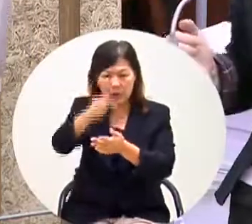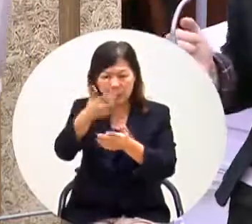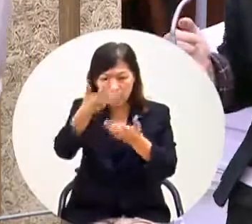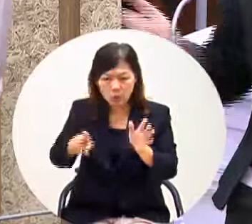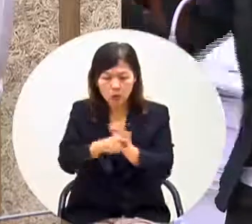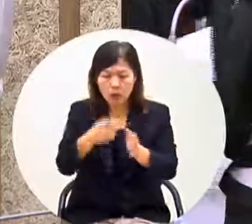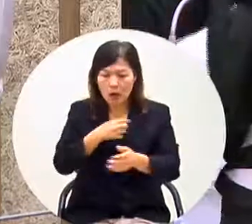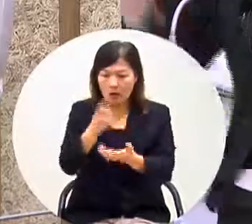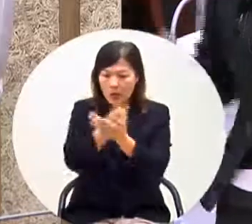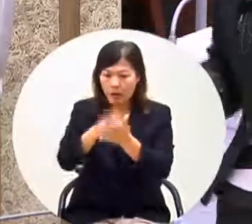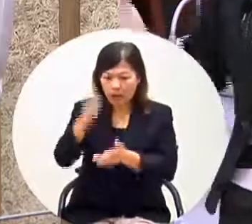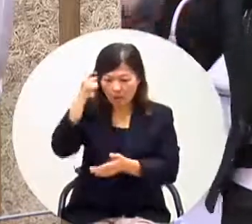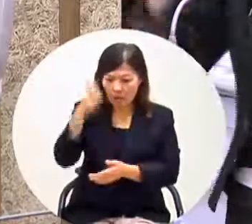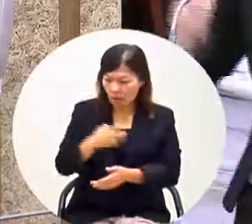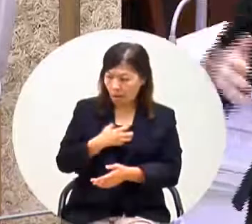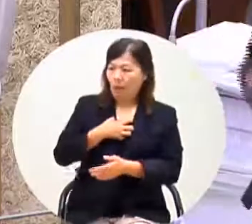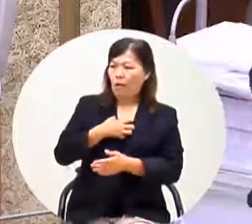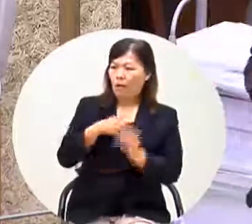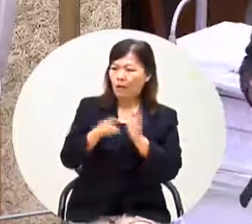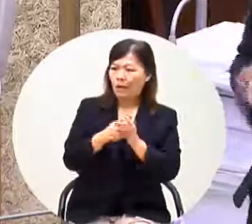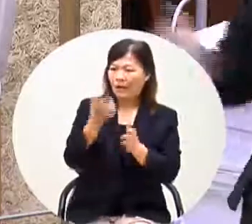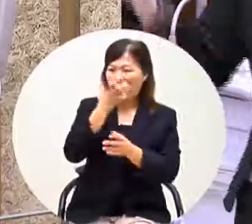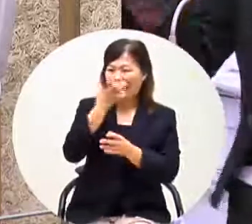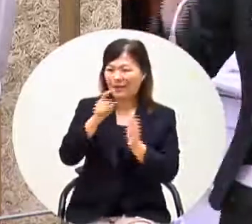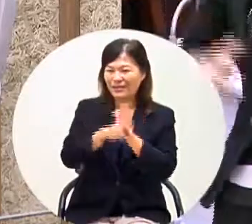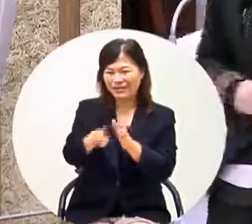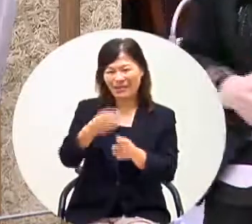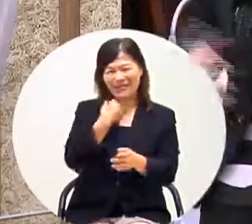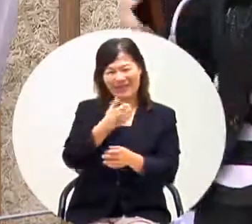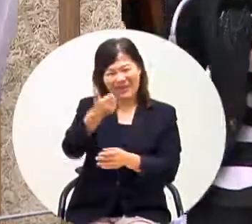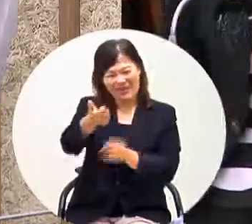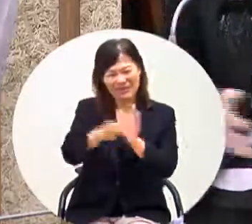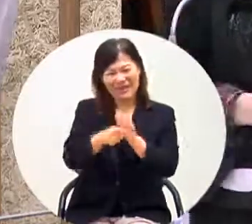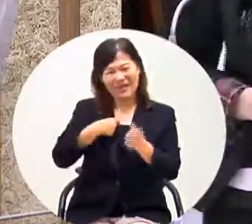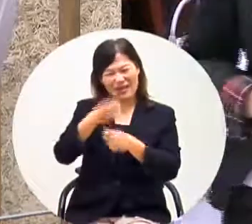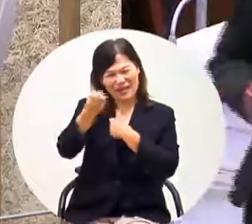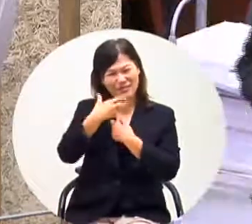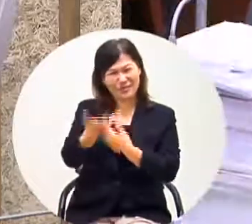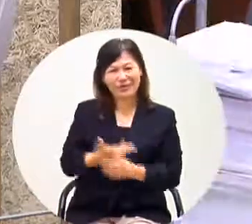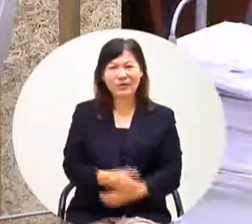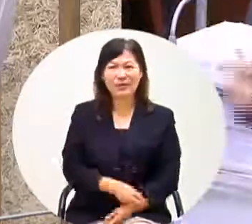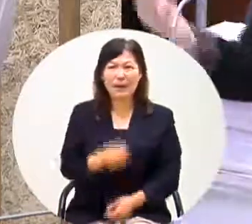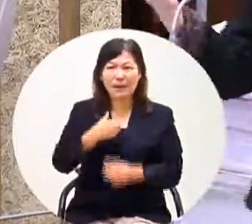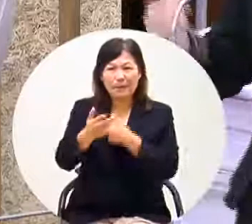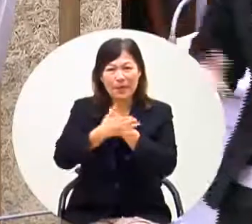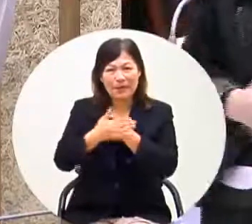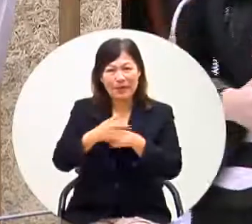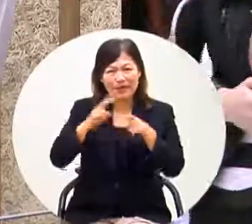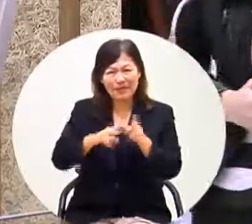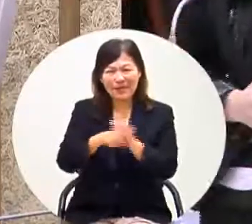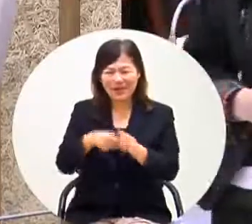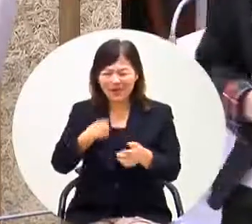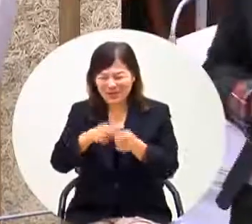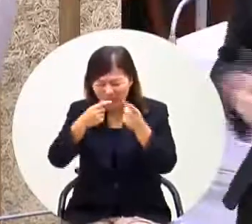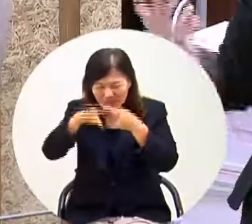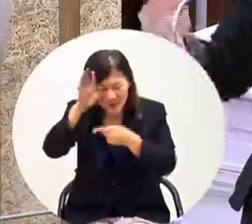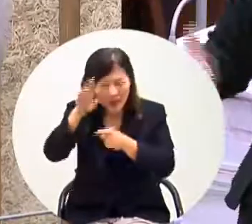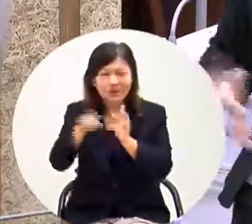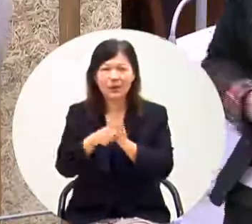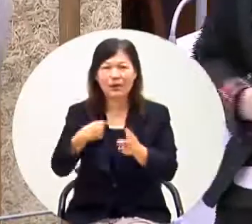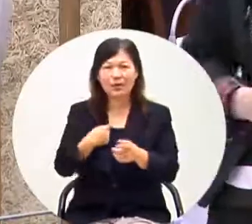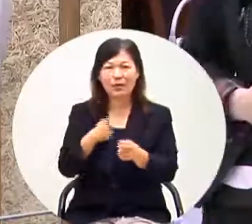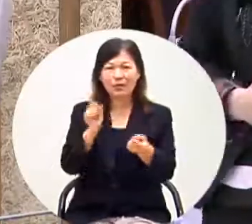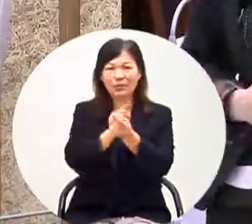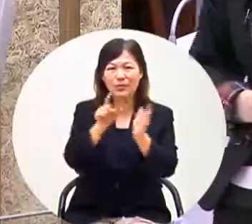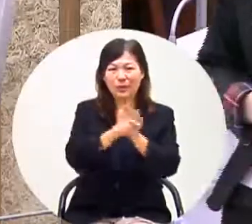员，哪有这么好康的，你敢不敢报一下吼？敢报一下？我拍摄啊，因为我跟市政府不敢震动，我可能